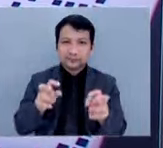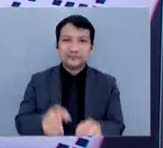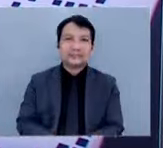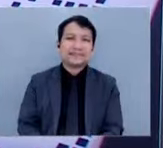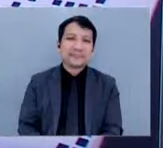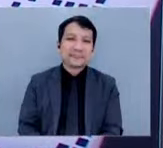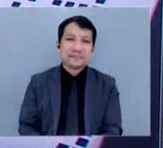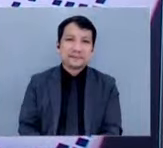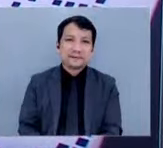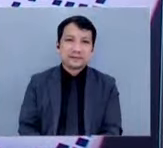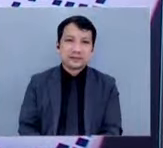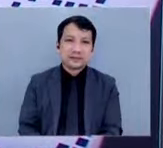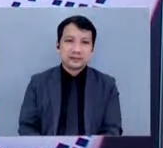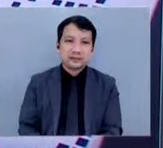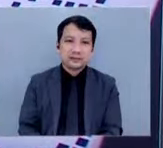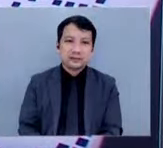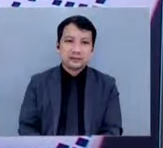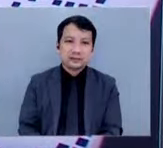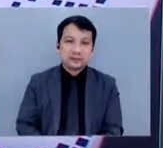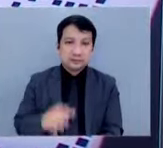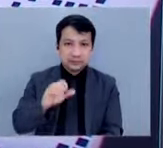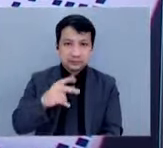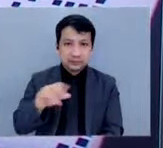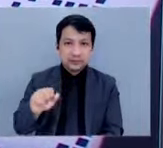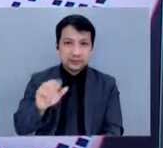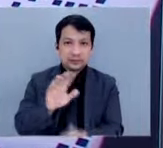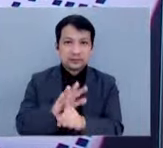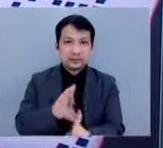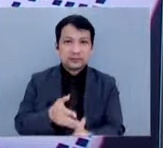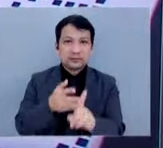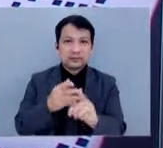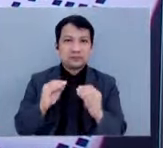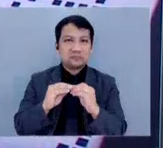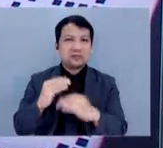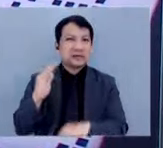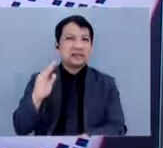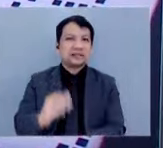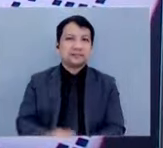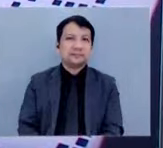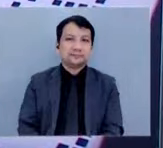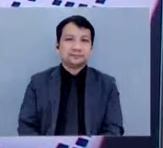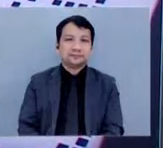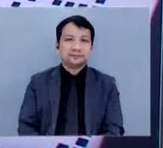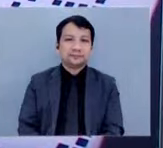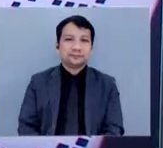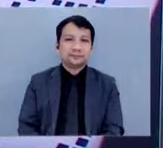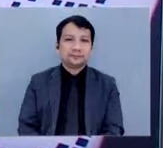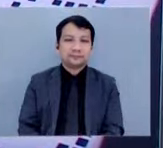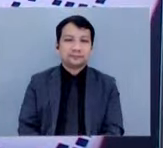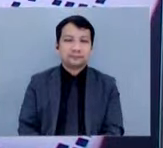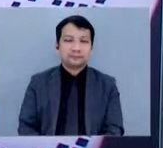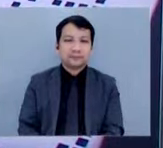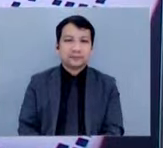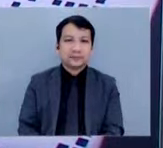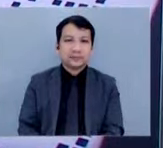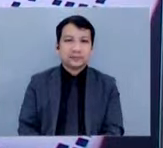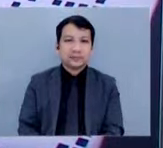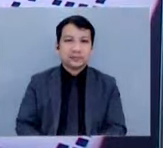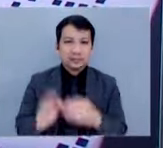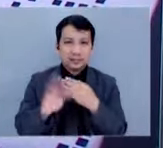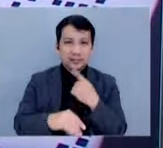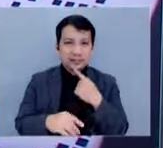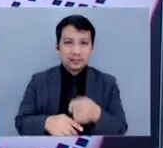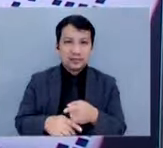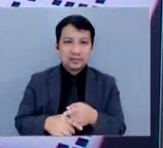copyright sikat issue. Sikat na si Shaira, lalo pang sumikat. Uy, teka, kaya, bati mo na natin ang nababalik yes. Na